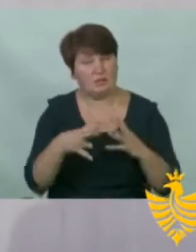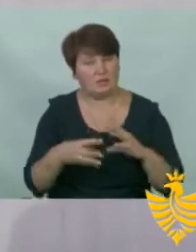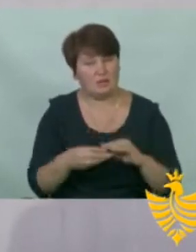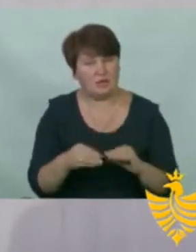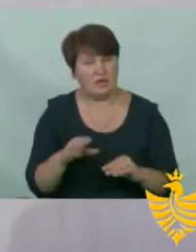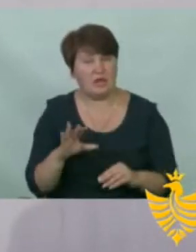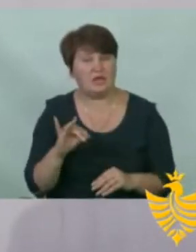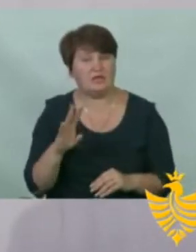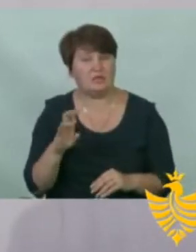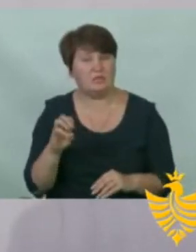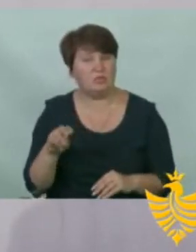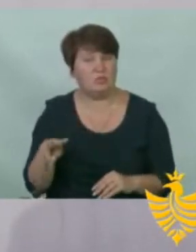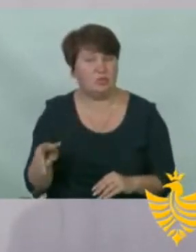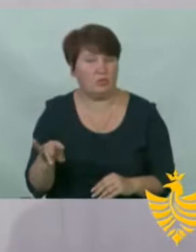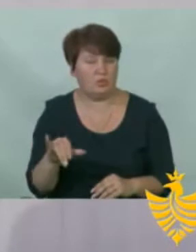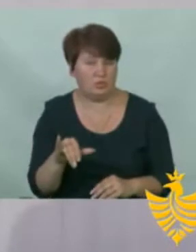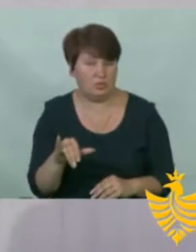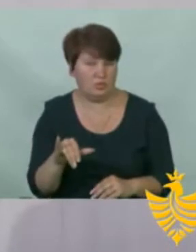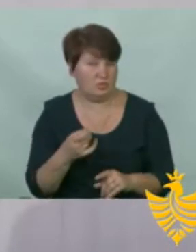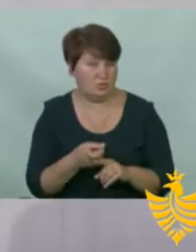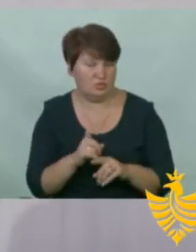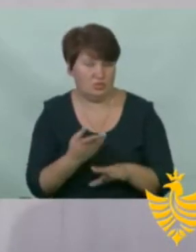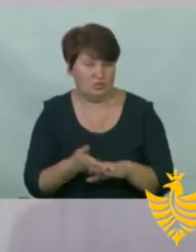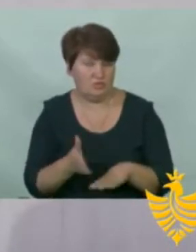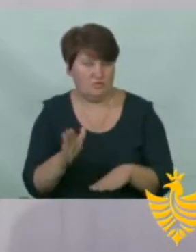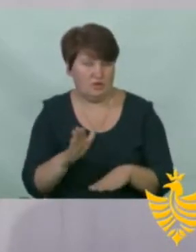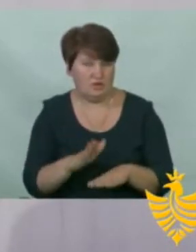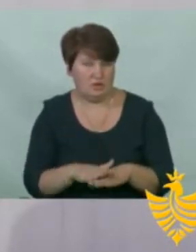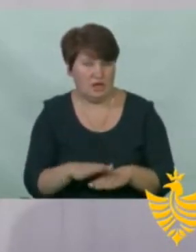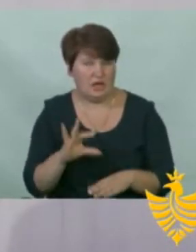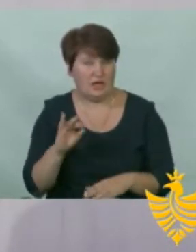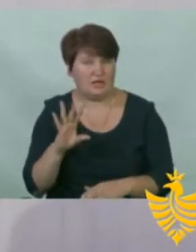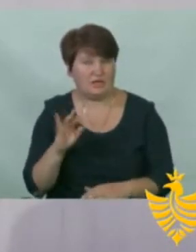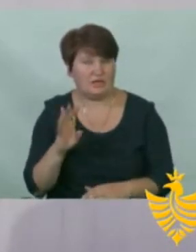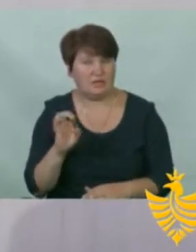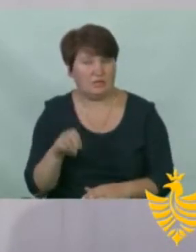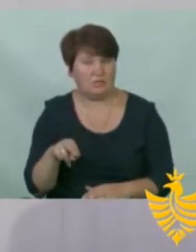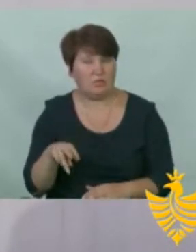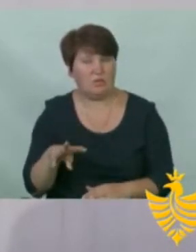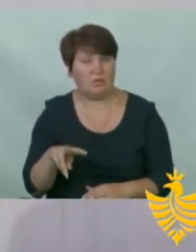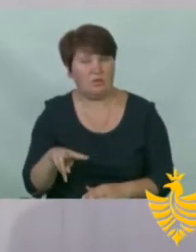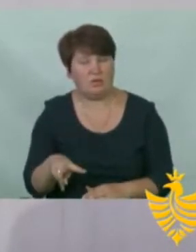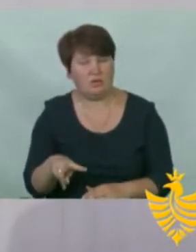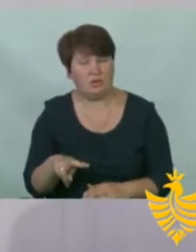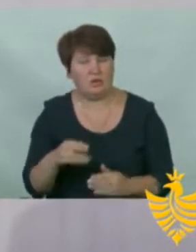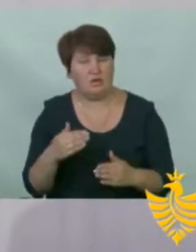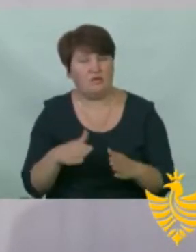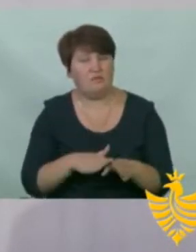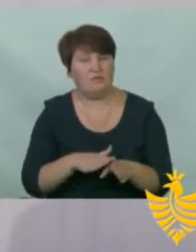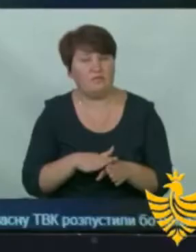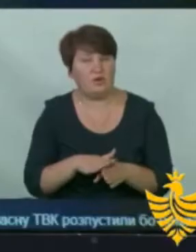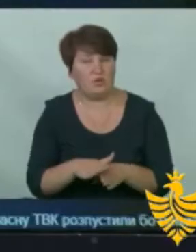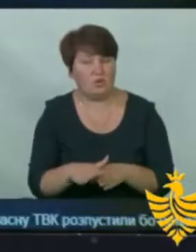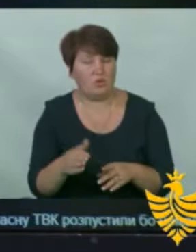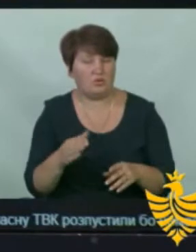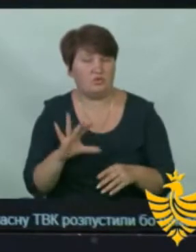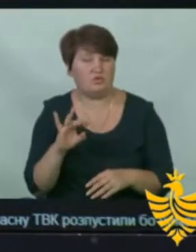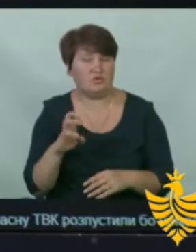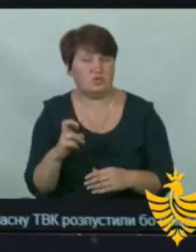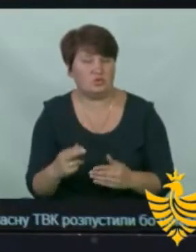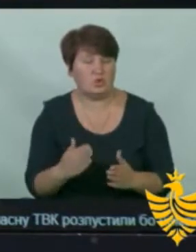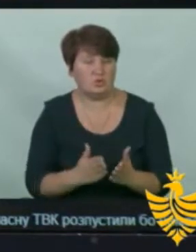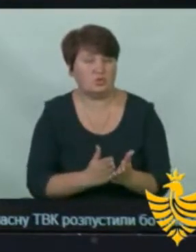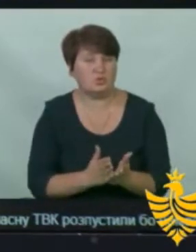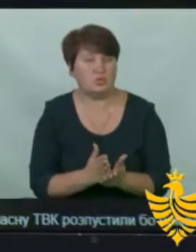екзит-полу? Ну, доволі складно. Екзит-пол анонсується заздалегідь. Останній екзит-пол виконував консорціум соціологічних